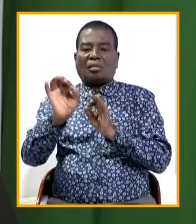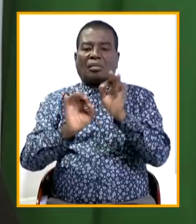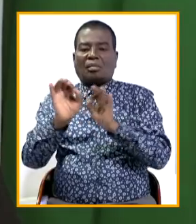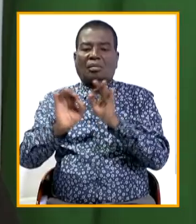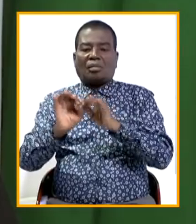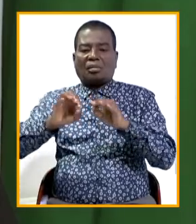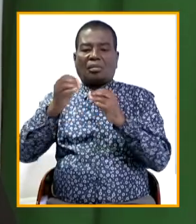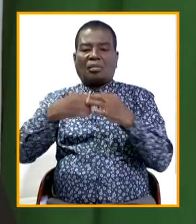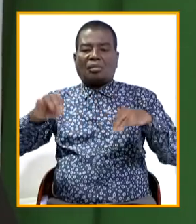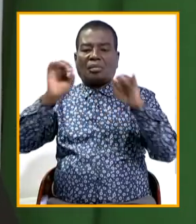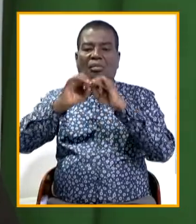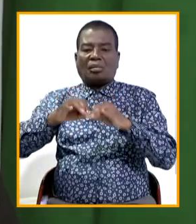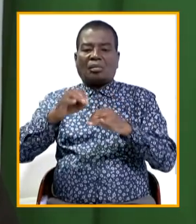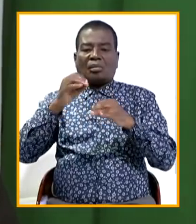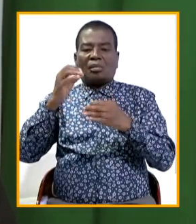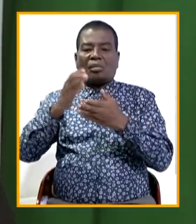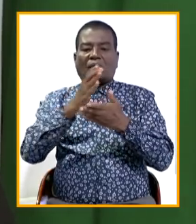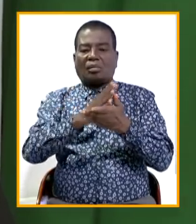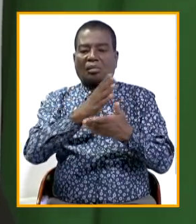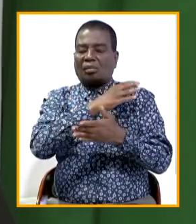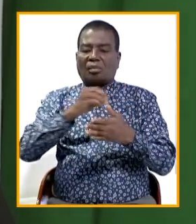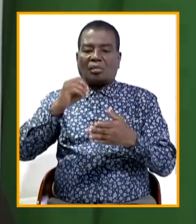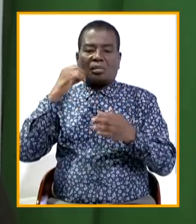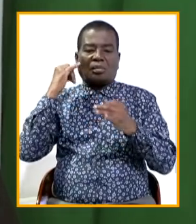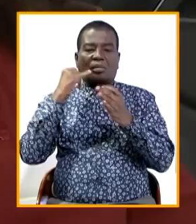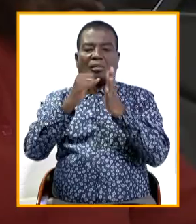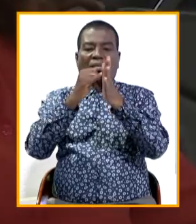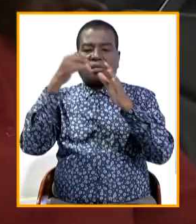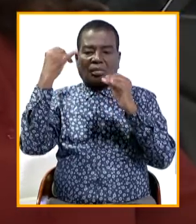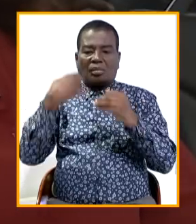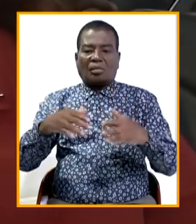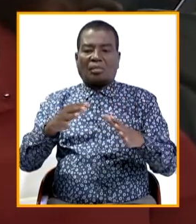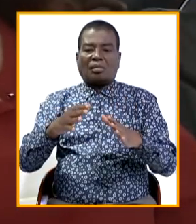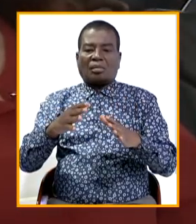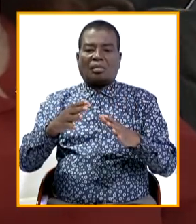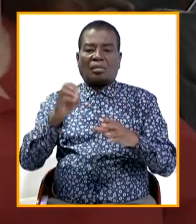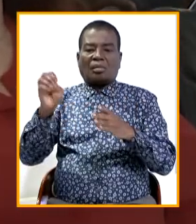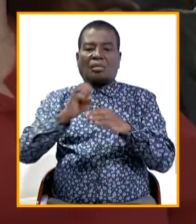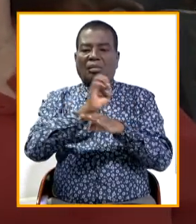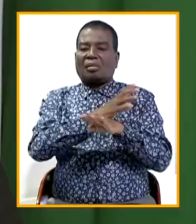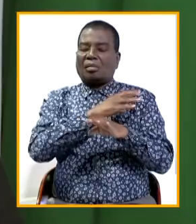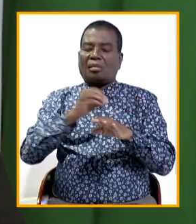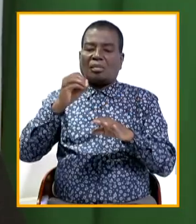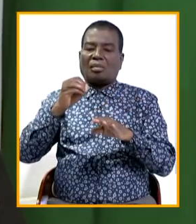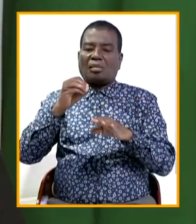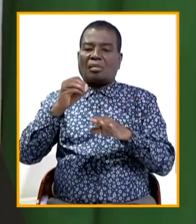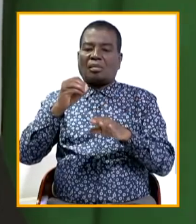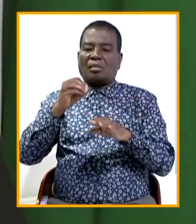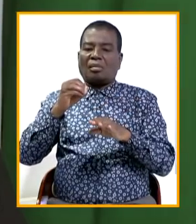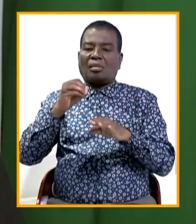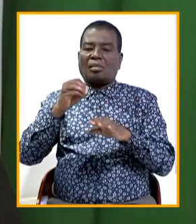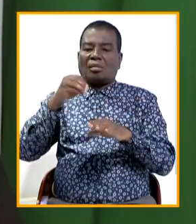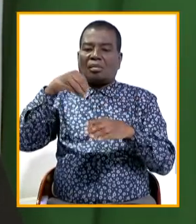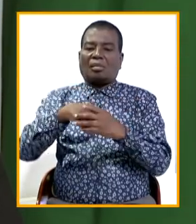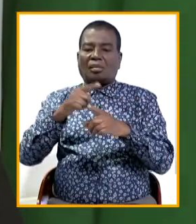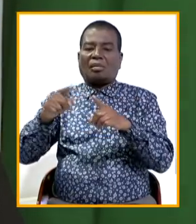curriculum, indique les finalités de l'éducation, précise les modalités de son adaptation, éventuellement